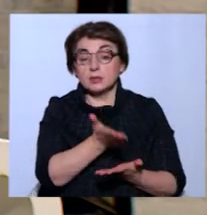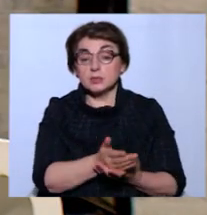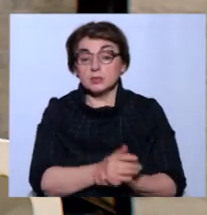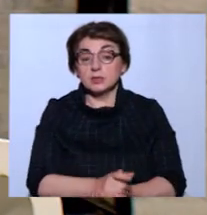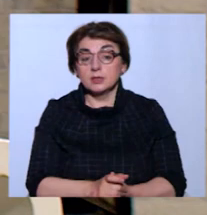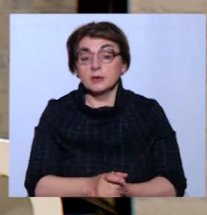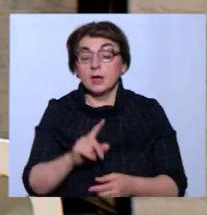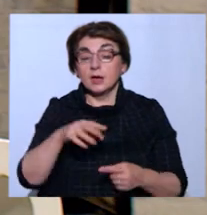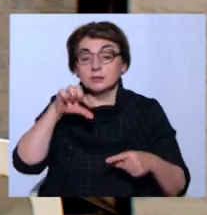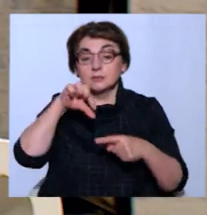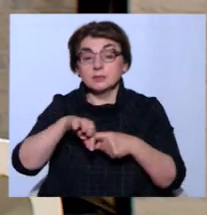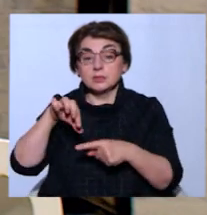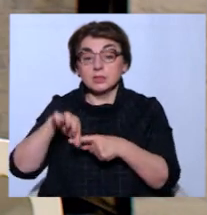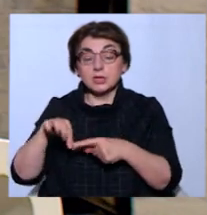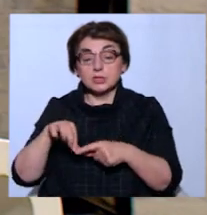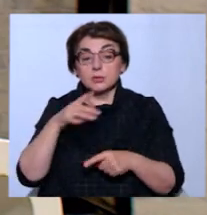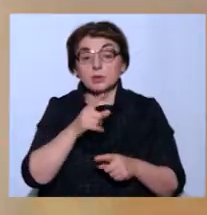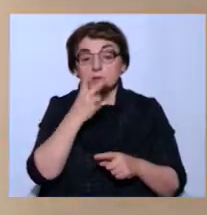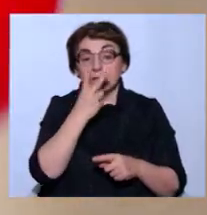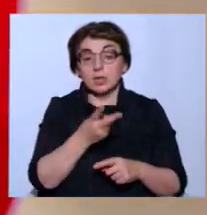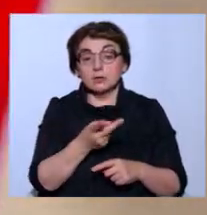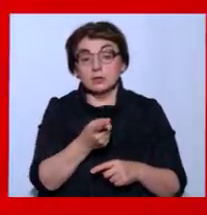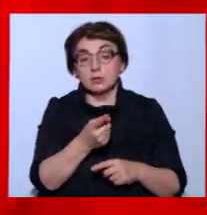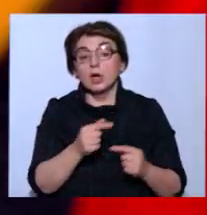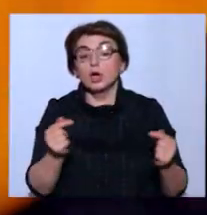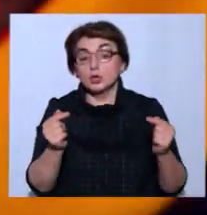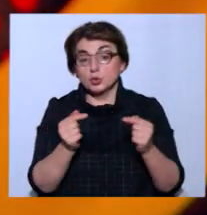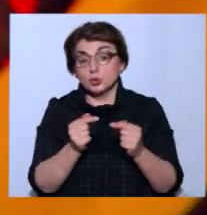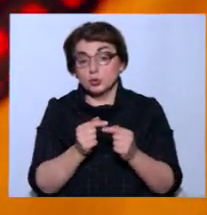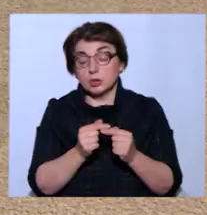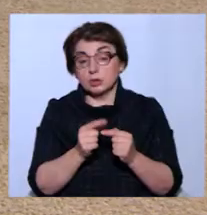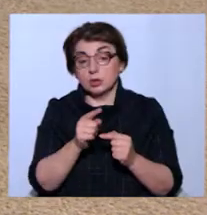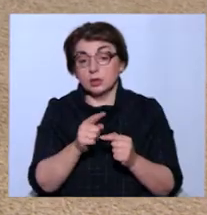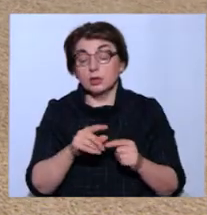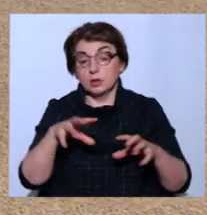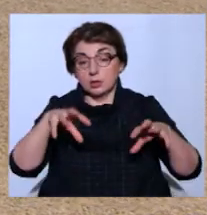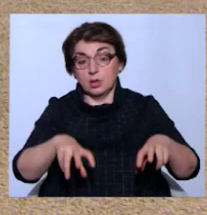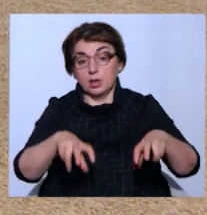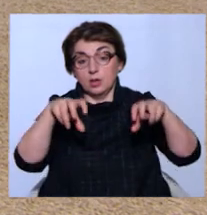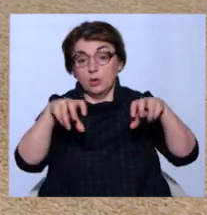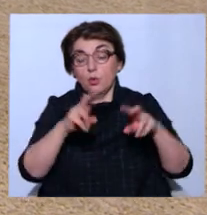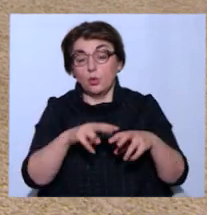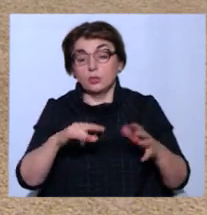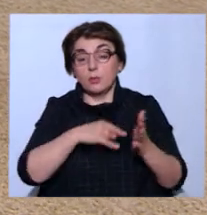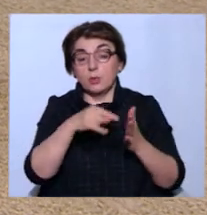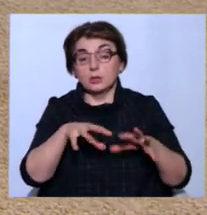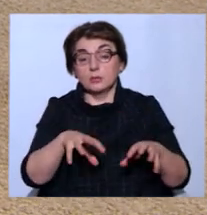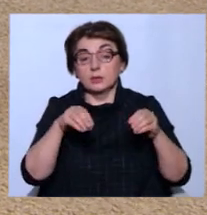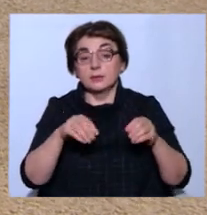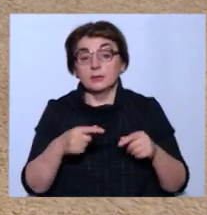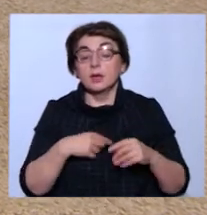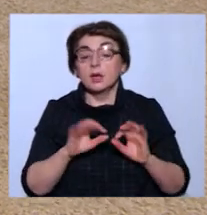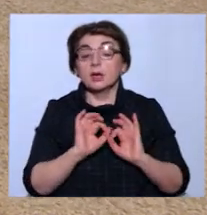აი სარჭების შემთხვევაშიც რომ დავადოთ, თქვენ ნახავთ, რომ სარჭები აღმოჩნდება პოლუსებზე. კარგით, მოდით